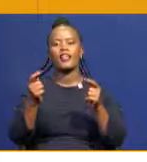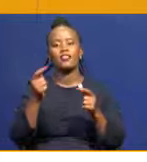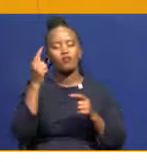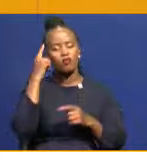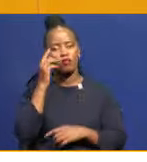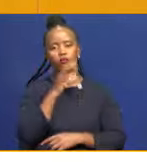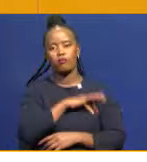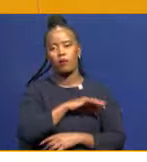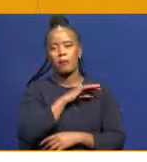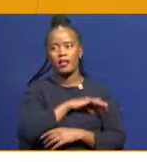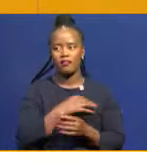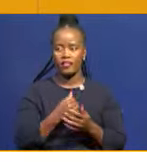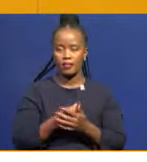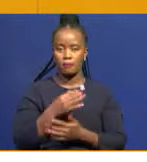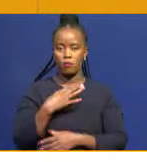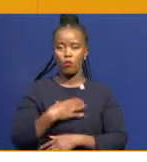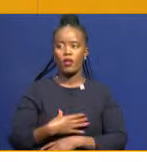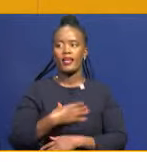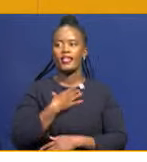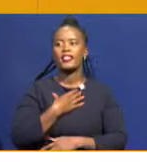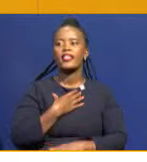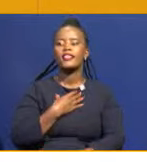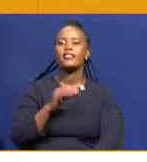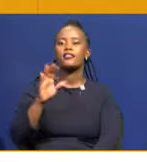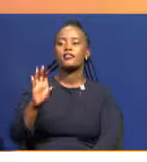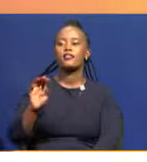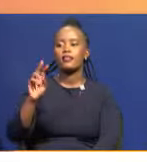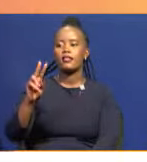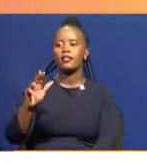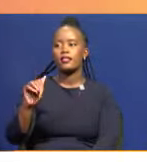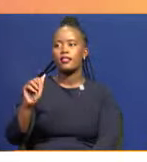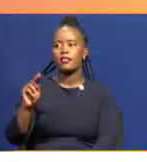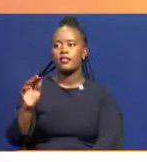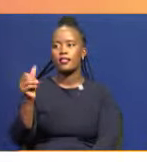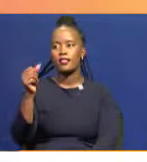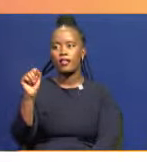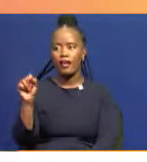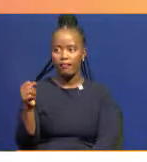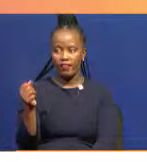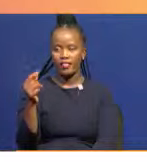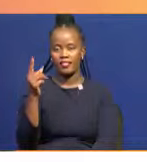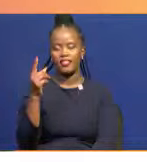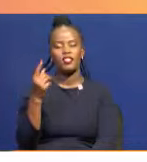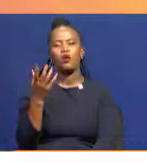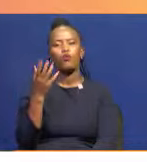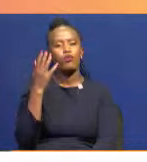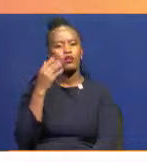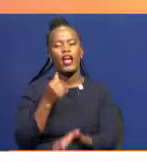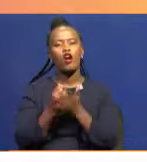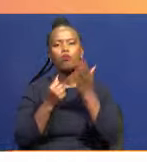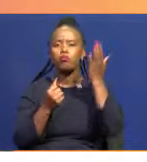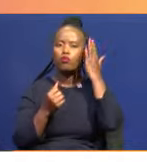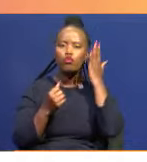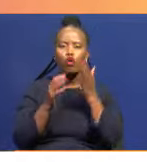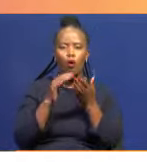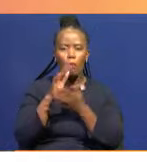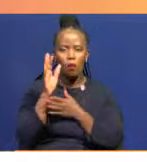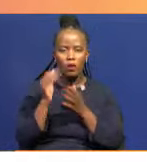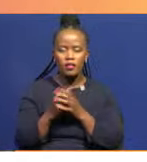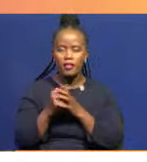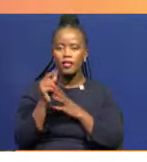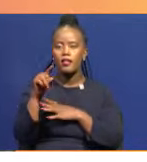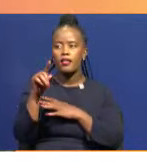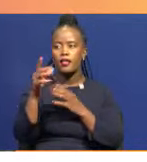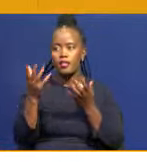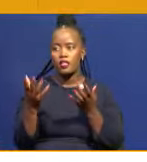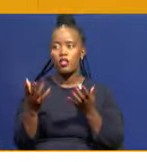nyanja mbalimbali. Mgeni wangu anayefahamika kama Bwana Evans Ndaru Nthiga ataweza kunisaidia kudadavua swala hilo. Yeye ni